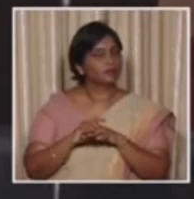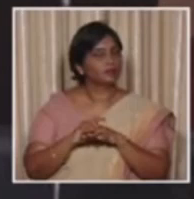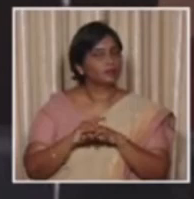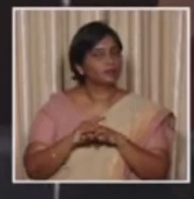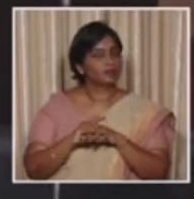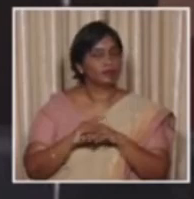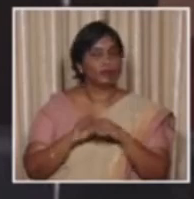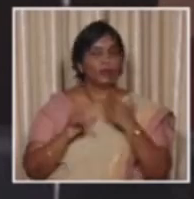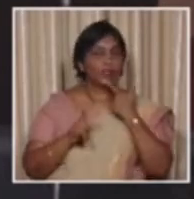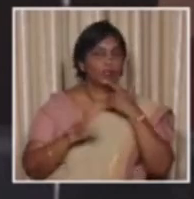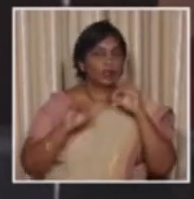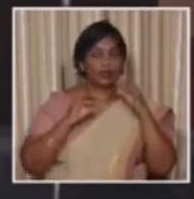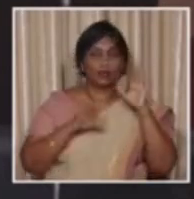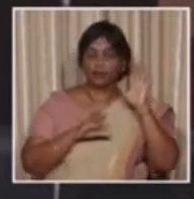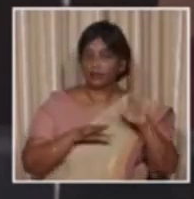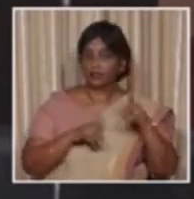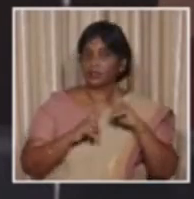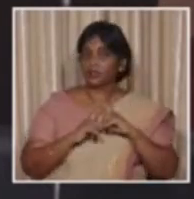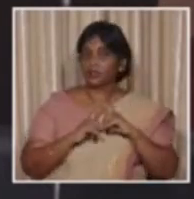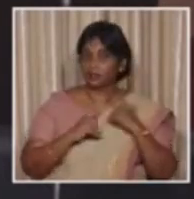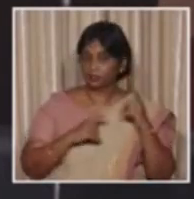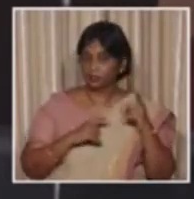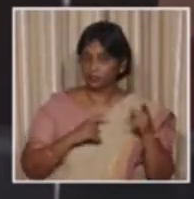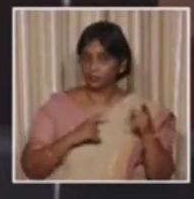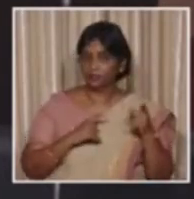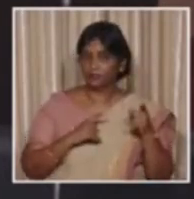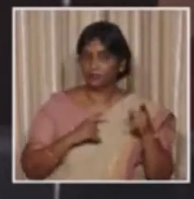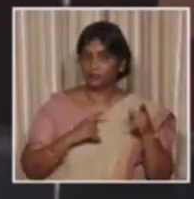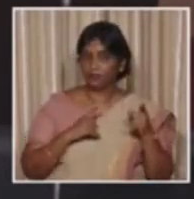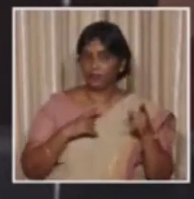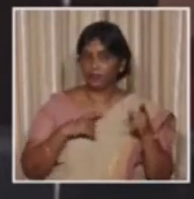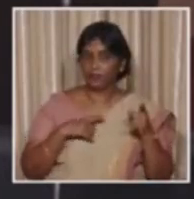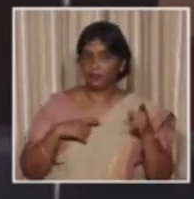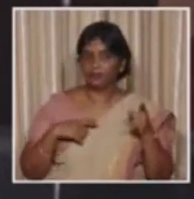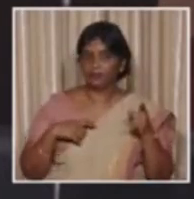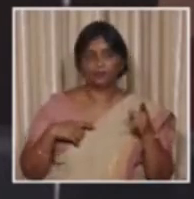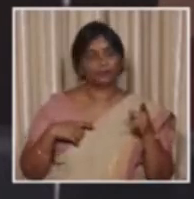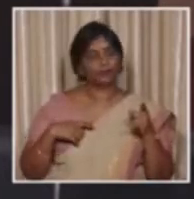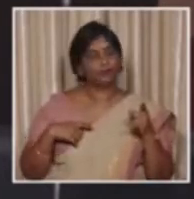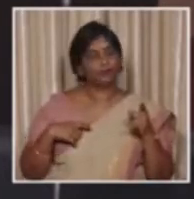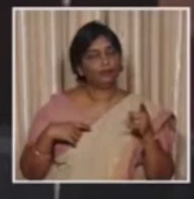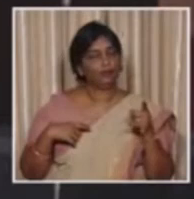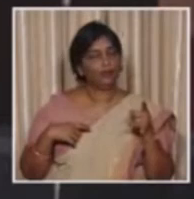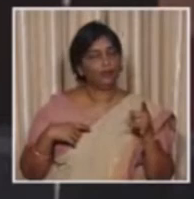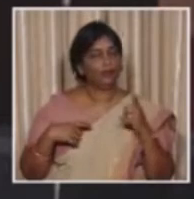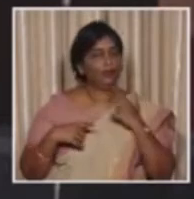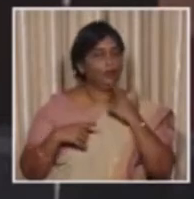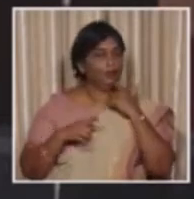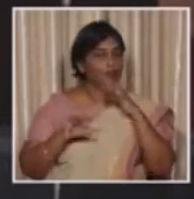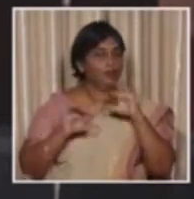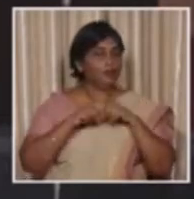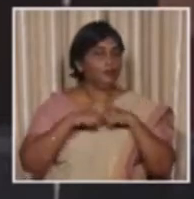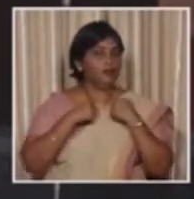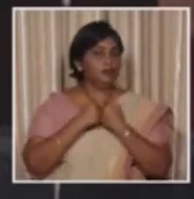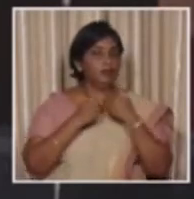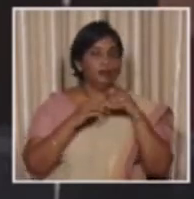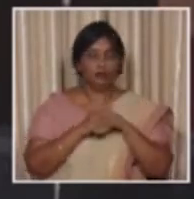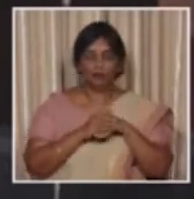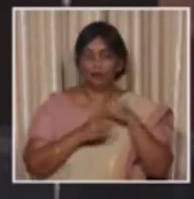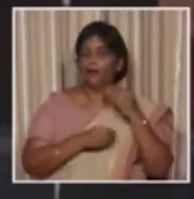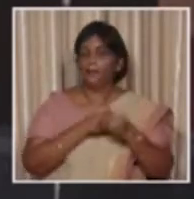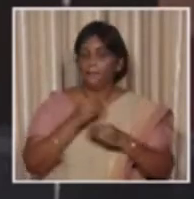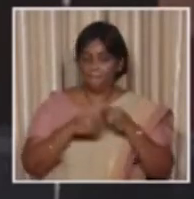பெருந்தோட்ட தொழிலாளர்களுக்கு 1700 ரூபாய் சம்பள அதிகரிப்பிற்கு வழங்கப்பட வேண்டும் என்ற தீர்மானத்தை எடுத்தவர்கள் யார் என நாடாளுமன்ற உறுப்பினர்